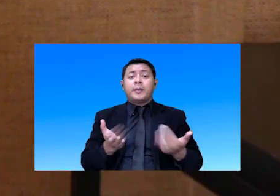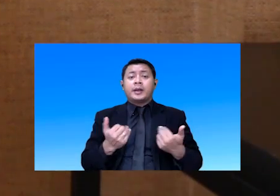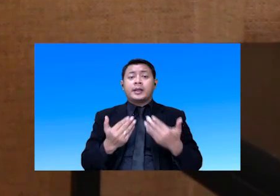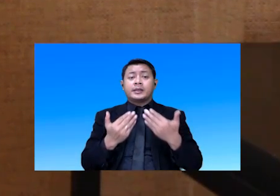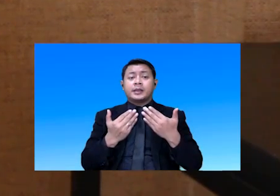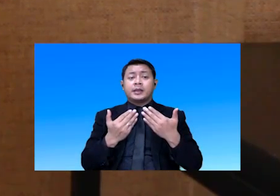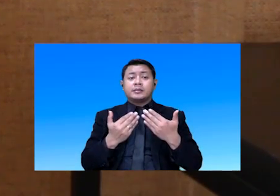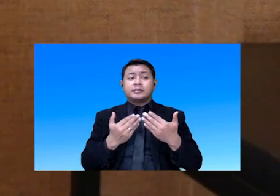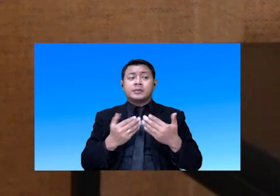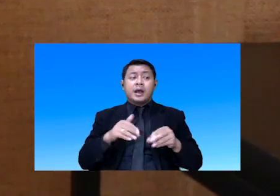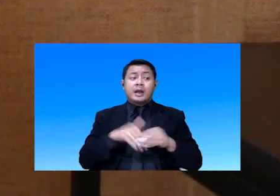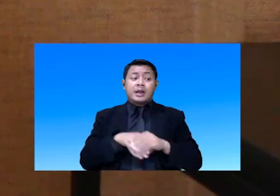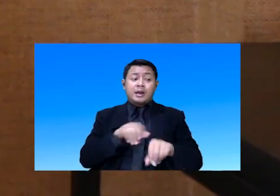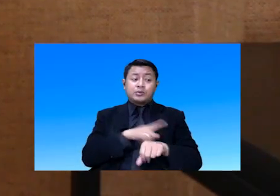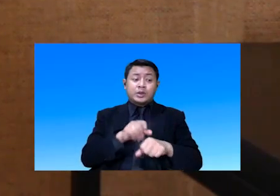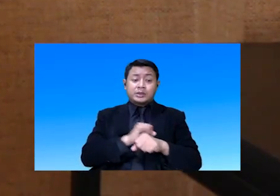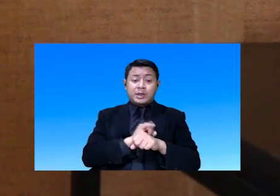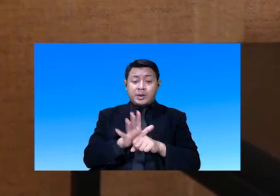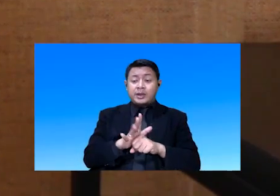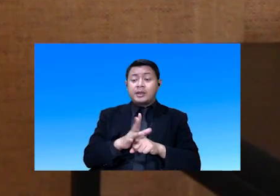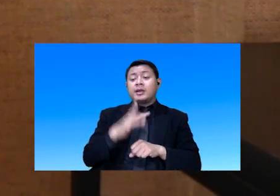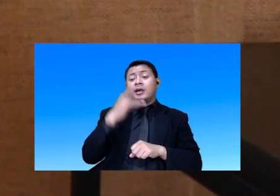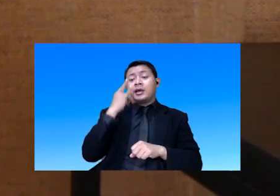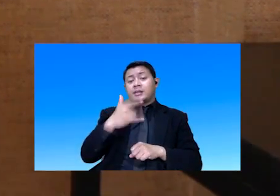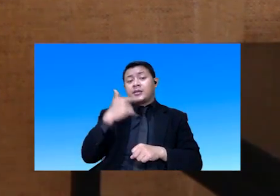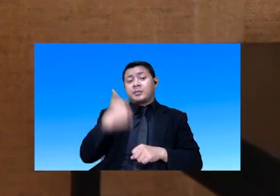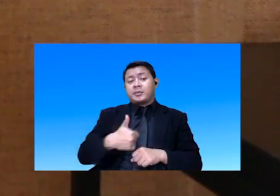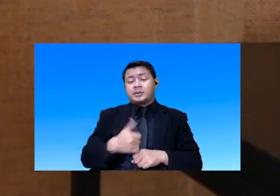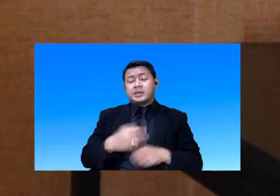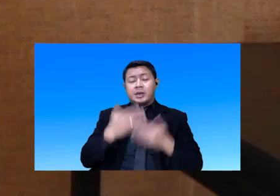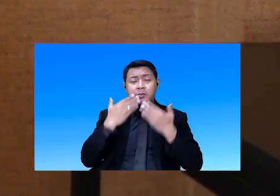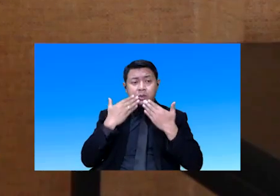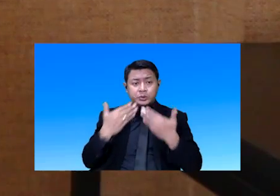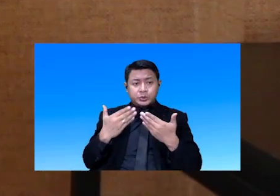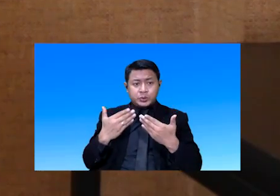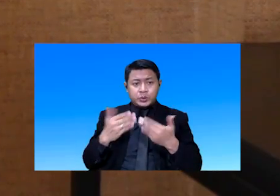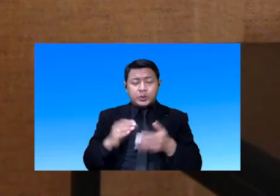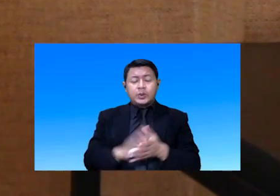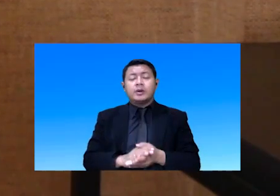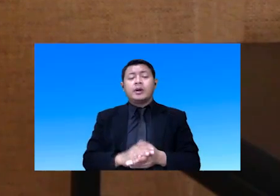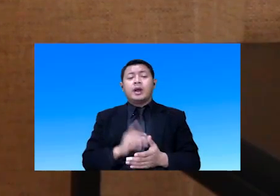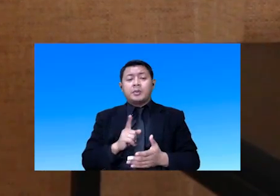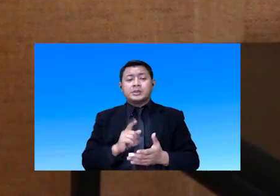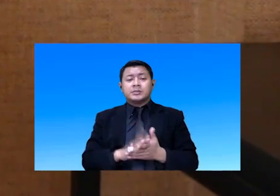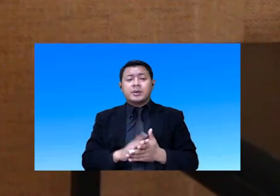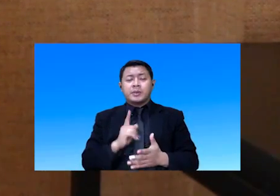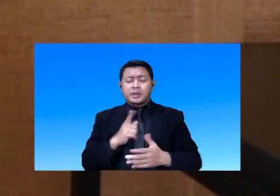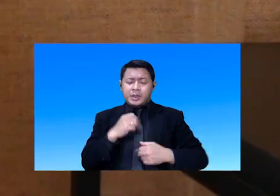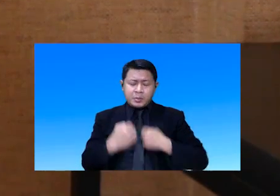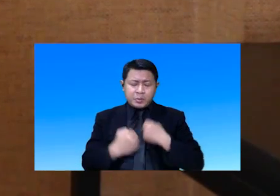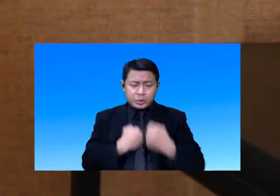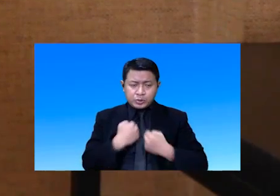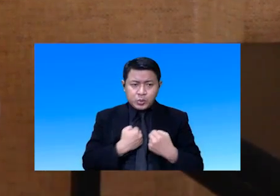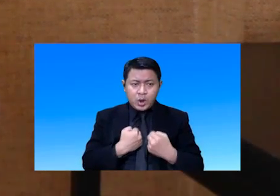ini adalah sebenarnya sisi lain dari pandemi yang harus teman-teman lihat. bahwa apa yang kita perjuangkan, entah